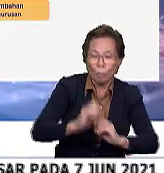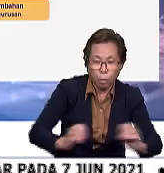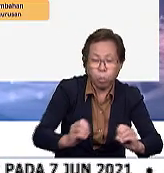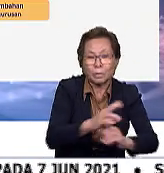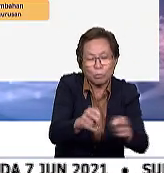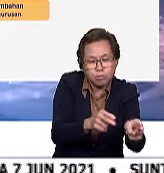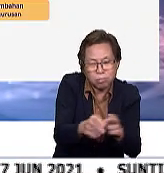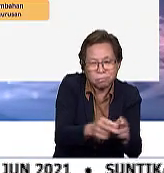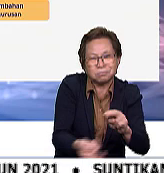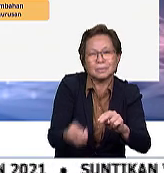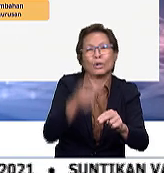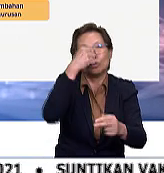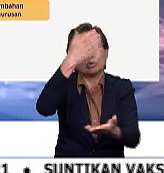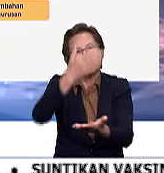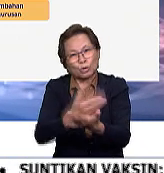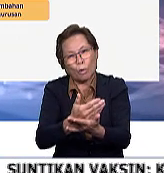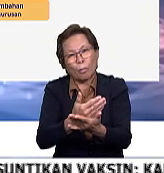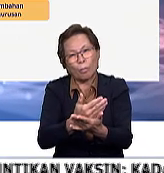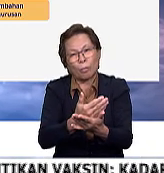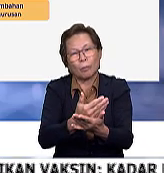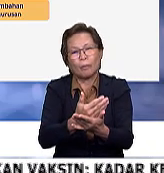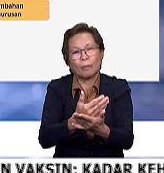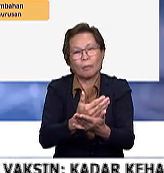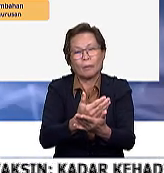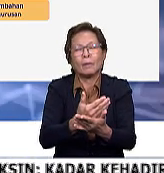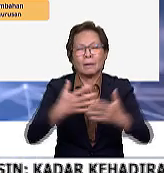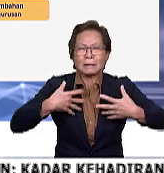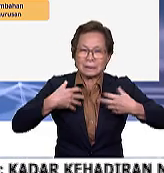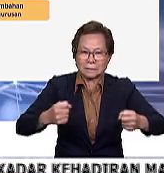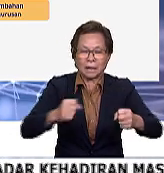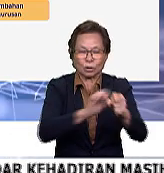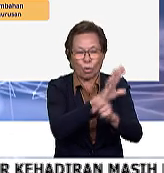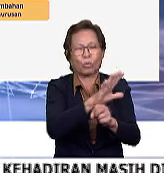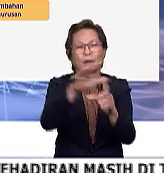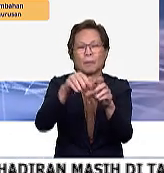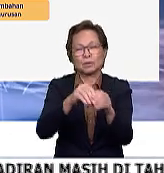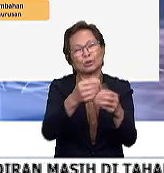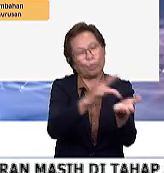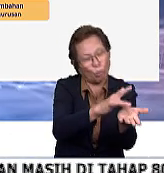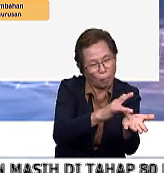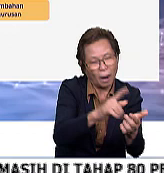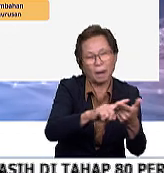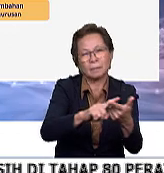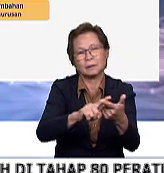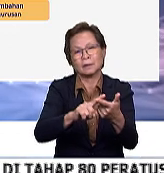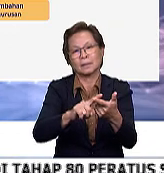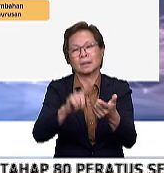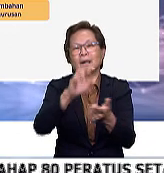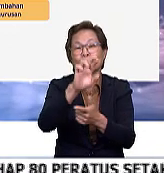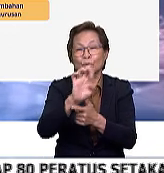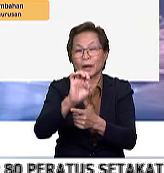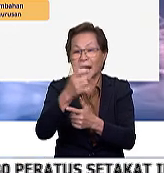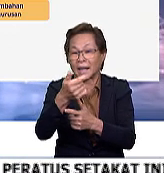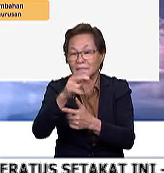pengurusan dalam menangani krisis kesehatan komit termasuklah hubbard ubatan grejen untuk